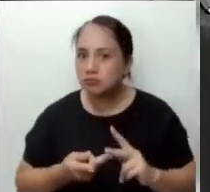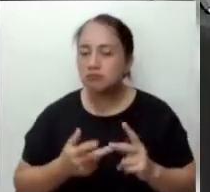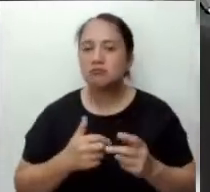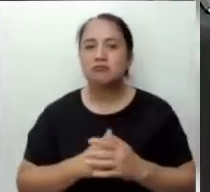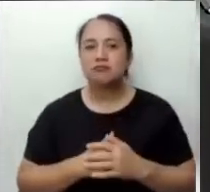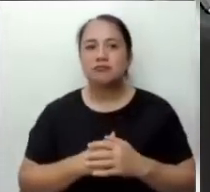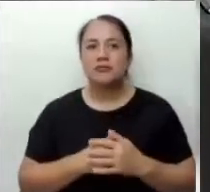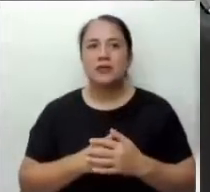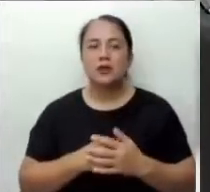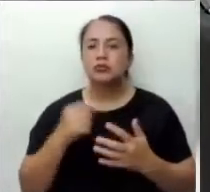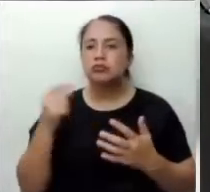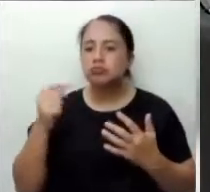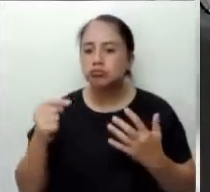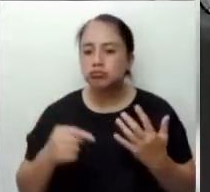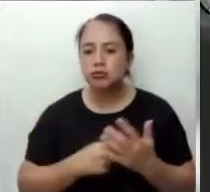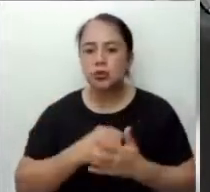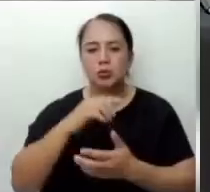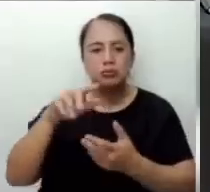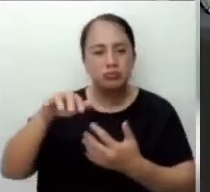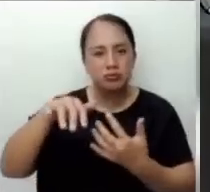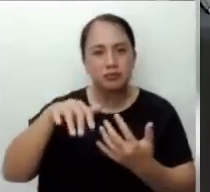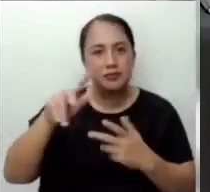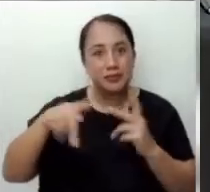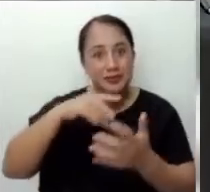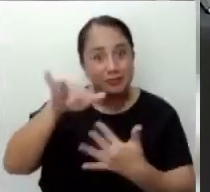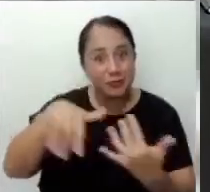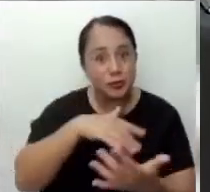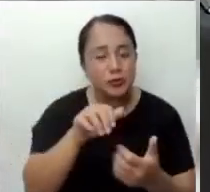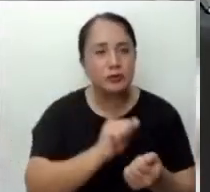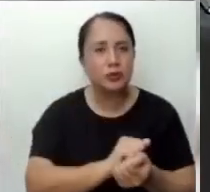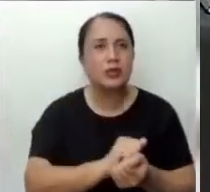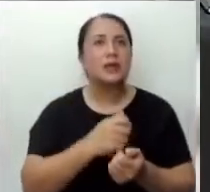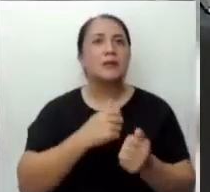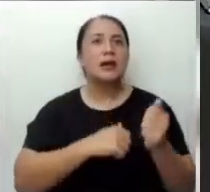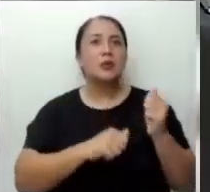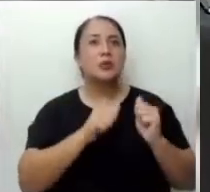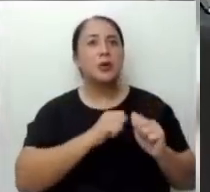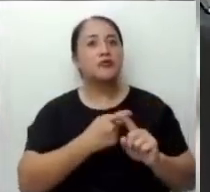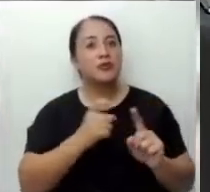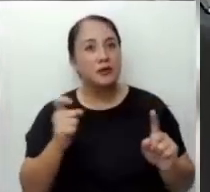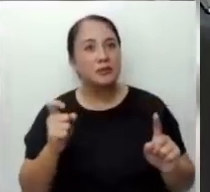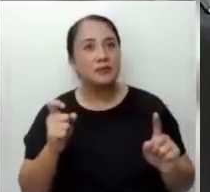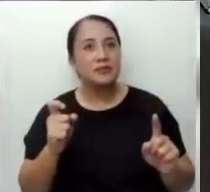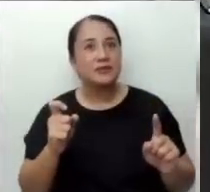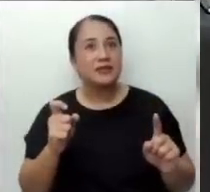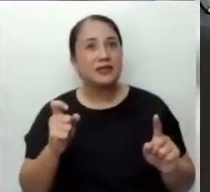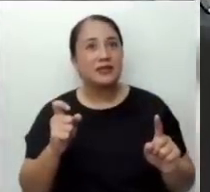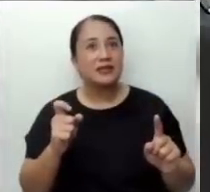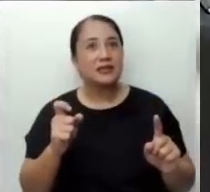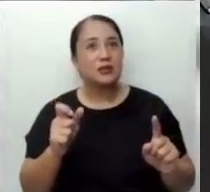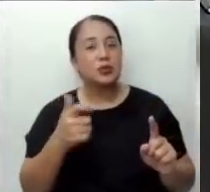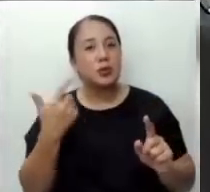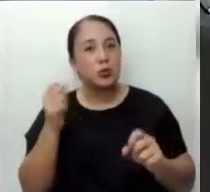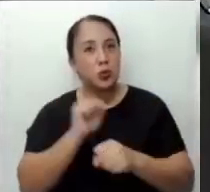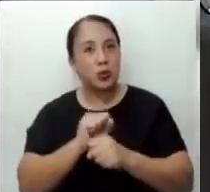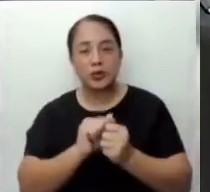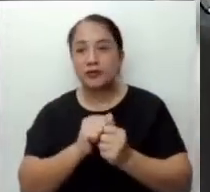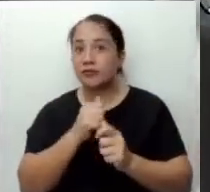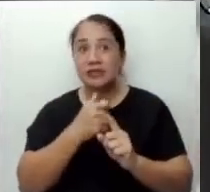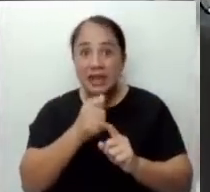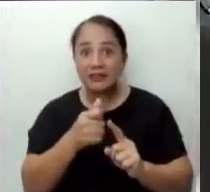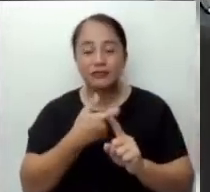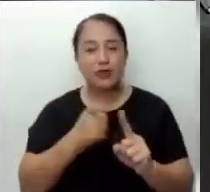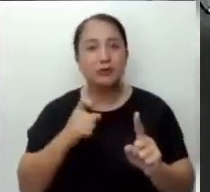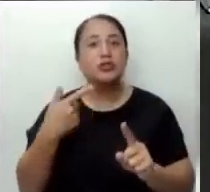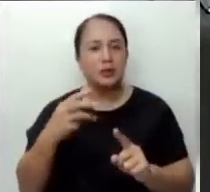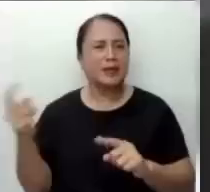na kakolaborate natin. So pati yung mga artists from that we work with na not from GMA will also be there. So